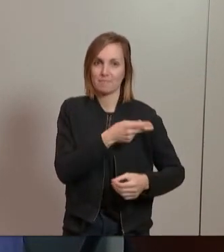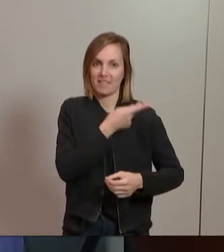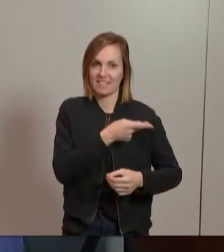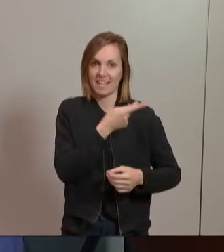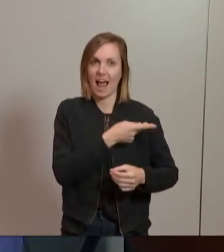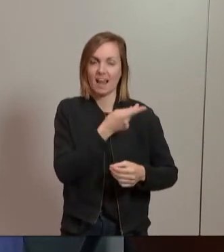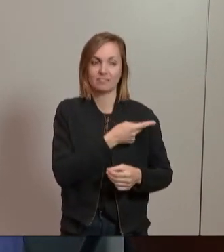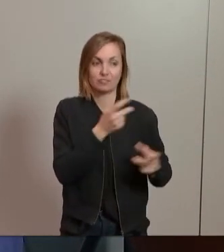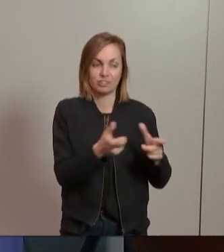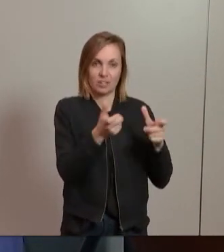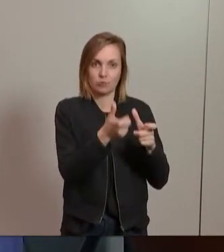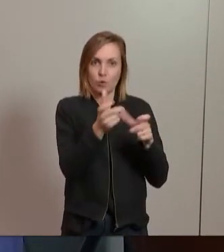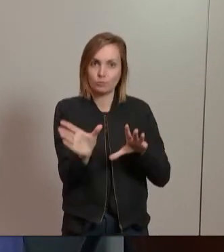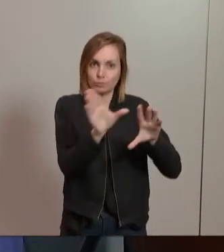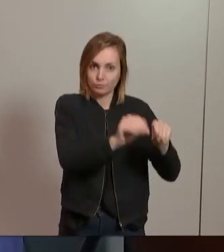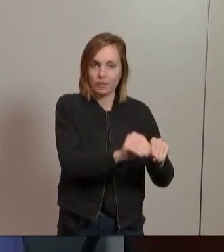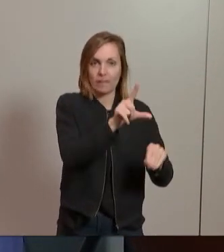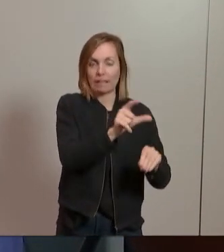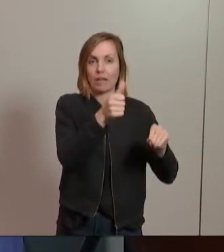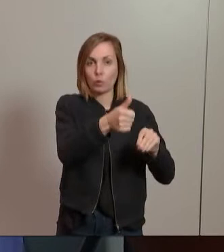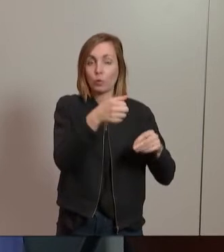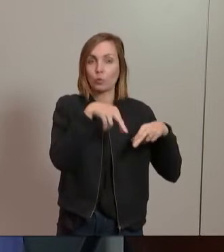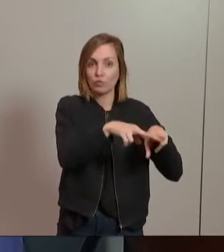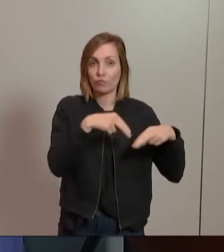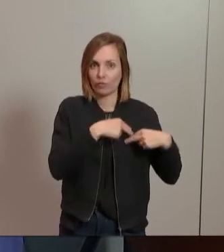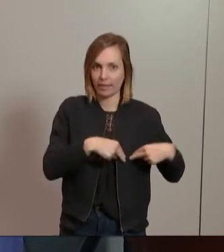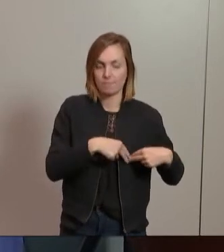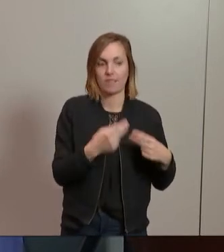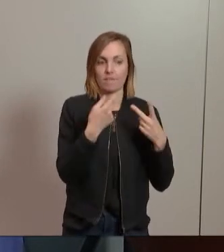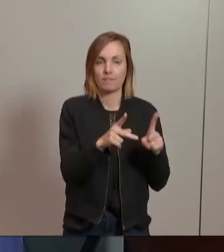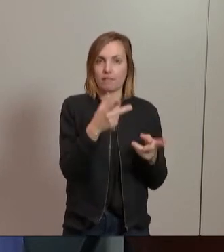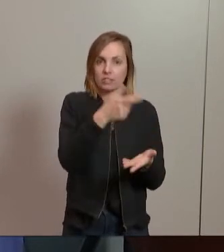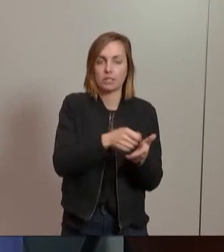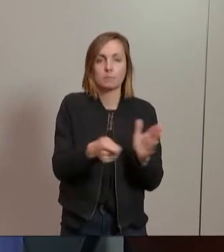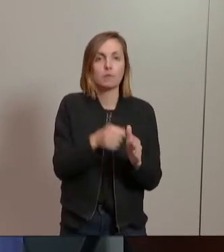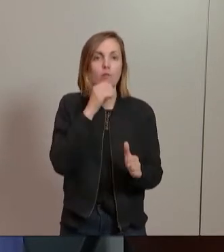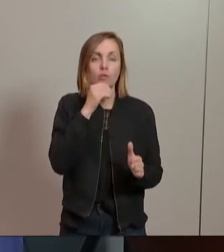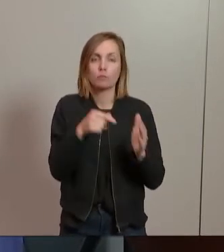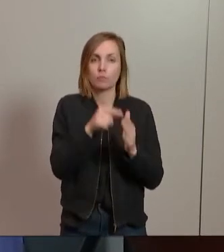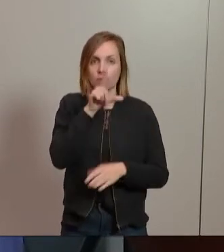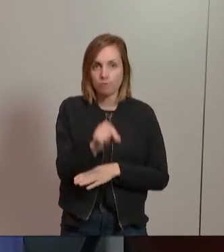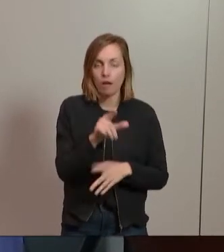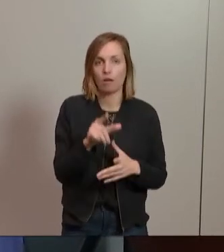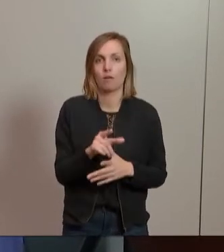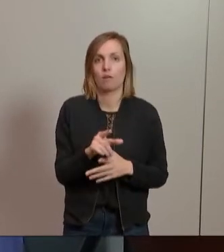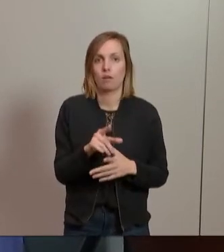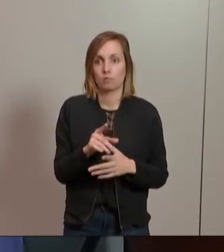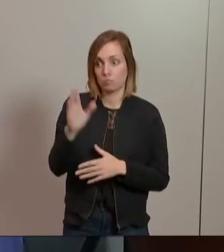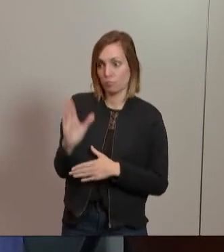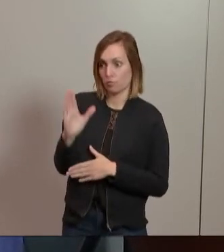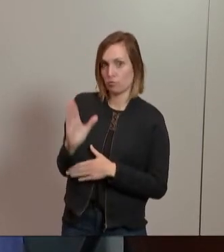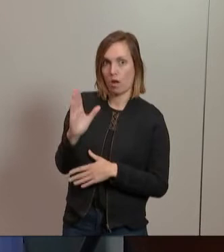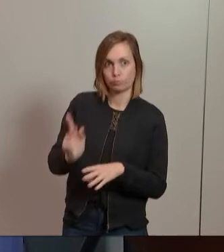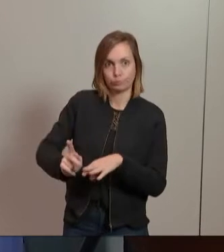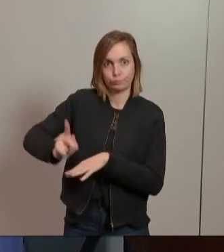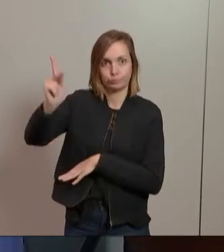au 21 avenue de la Vendée, propriété de la ville. La ville en avait fait l'acquisition en octobre 2020 afin d'apporter une réponse aux besoins